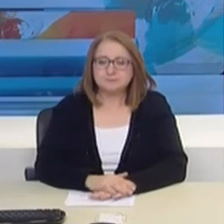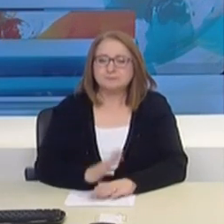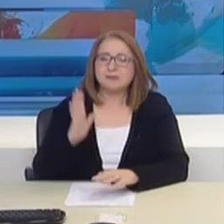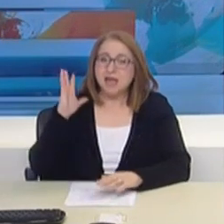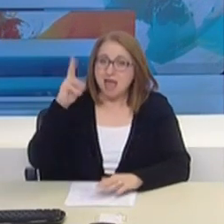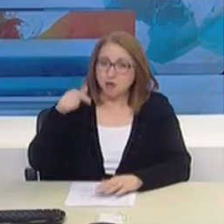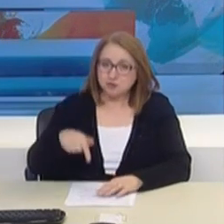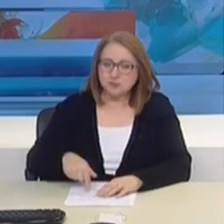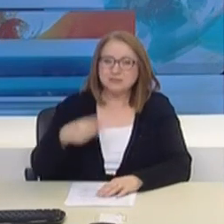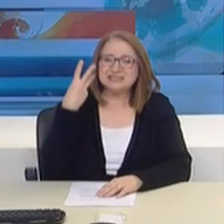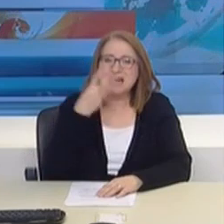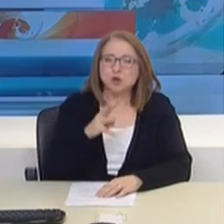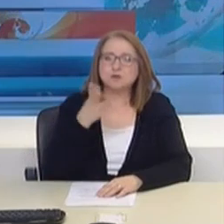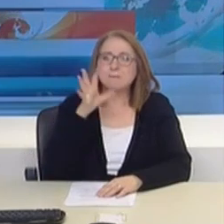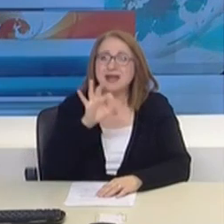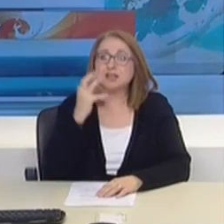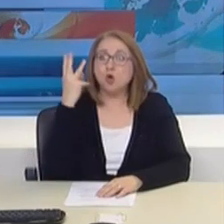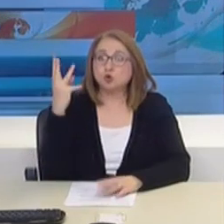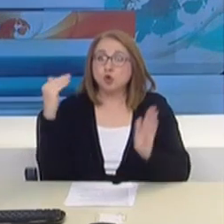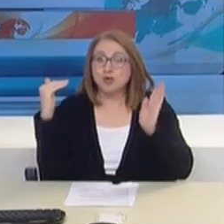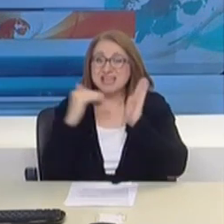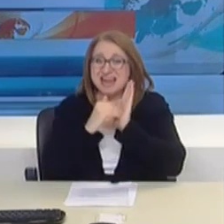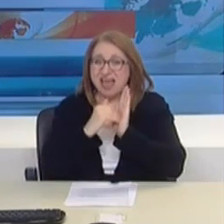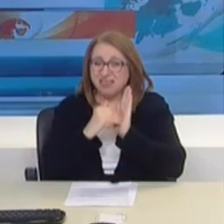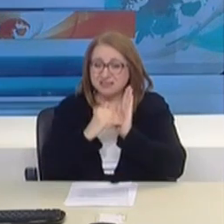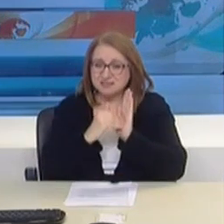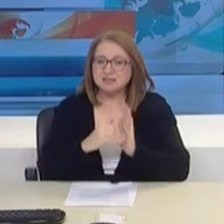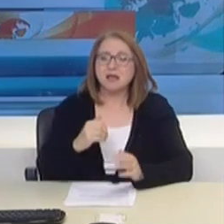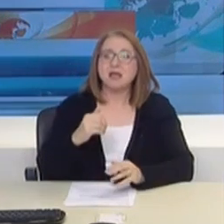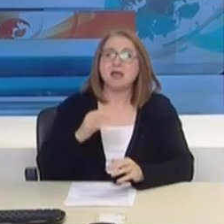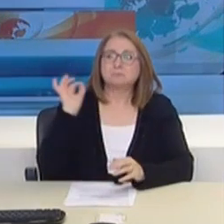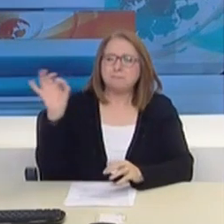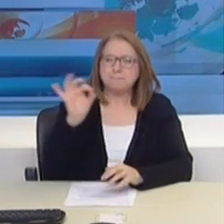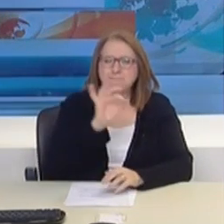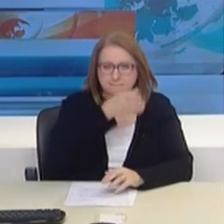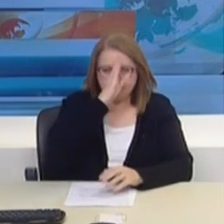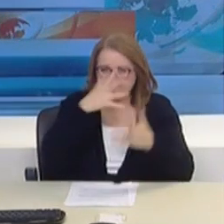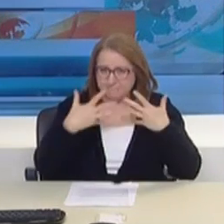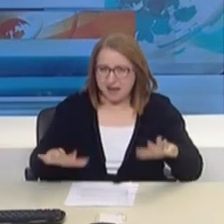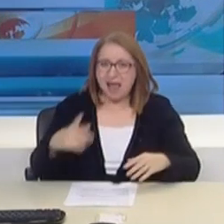Έως σήμερα 358.000 κρούσματα του νέου κορονοϊού έχουν καταγραφεί σε 193 χώρες.